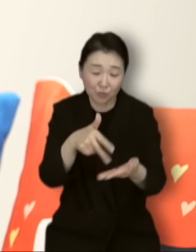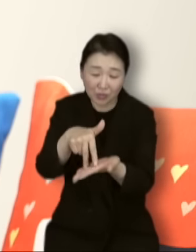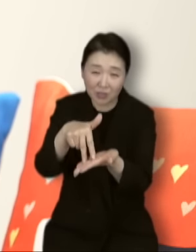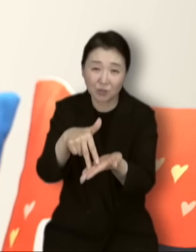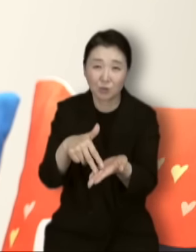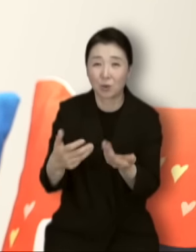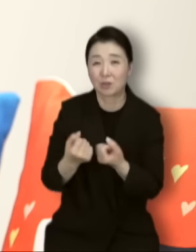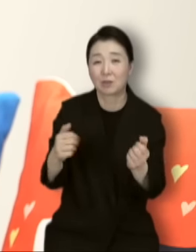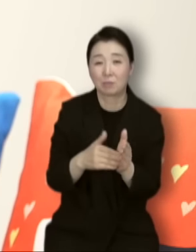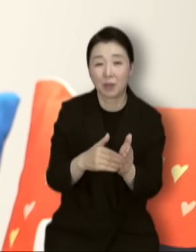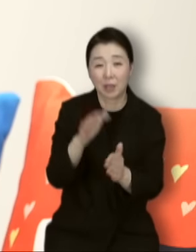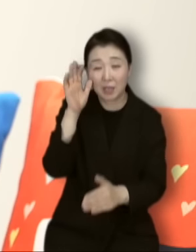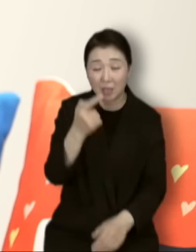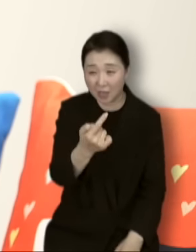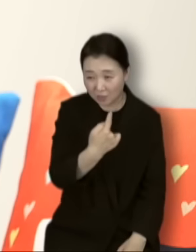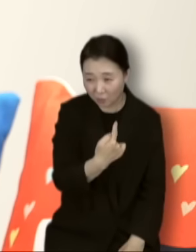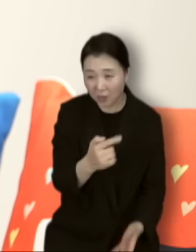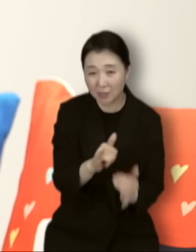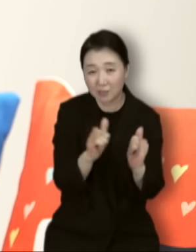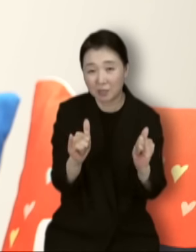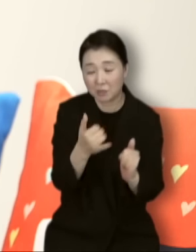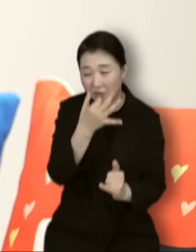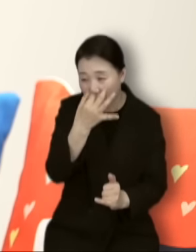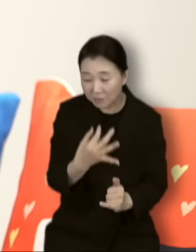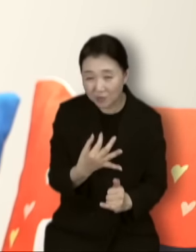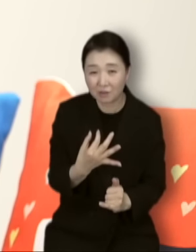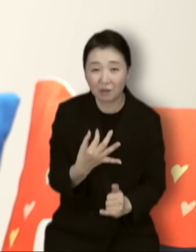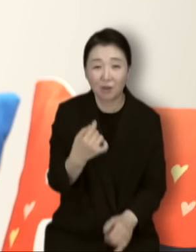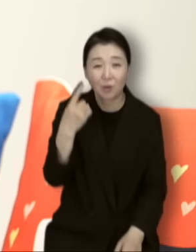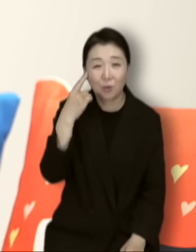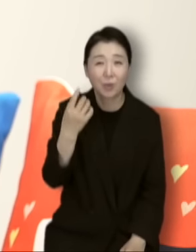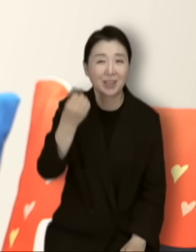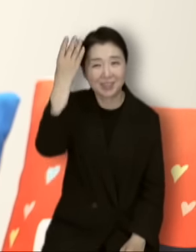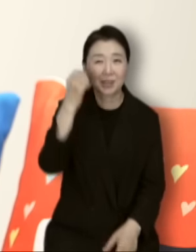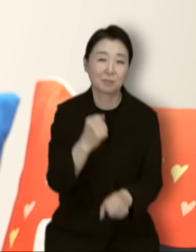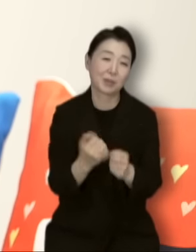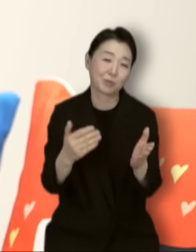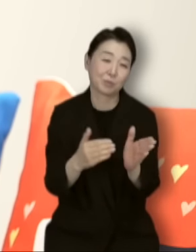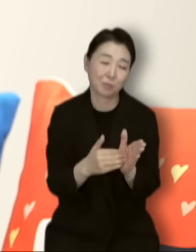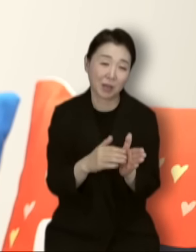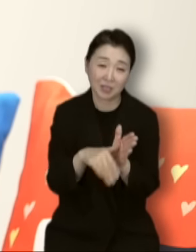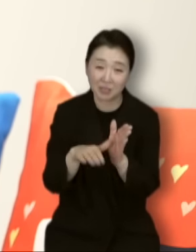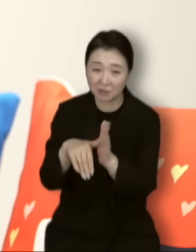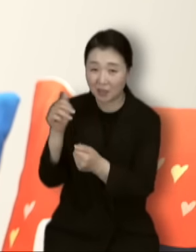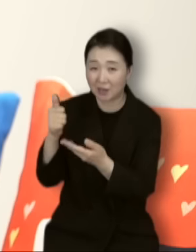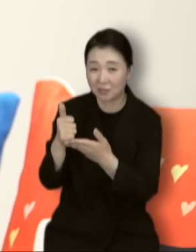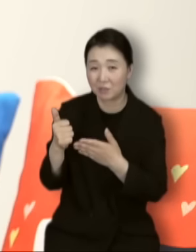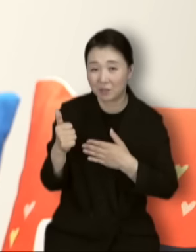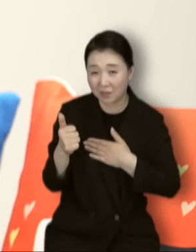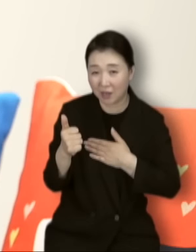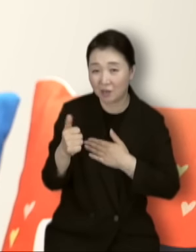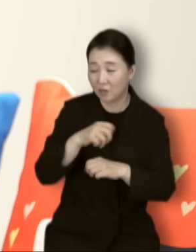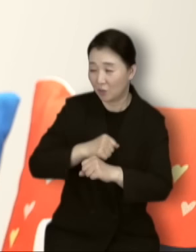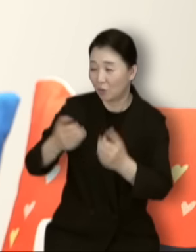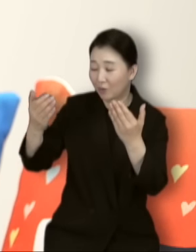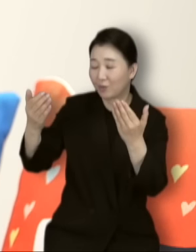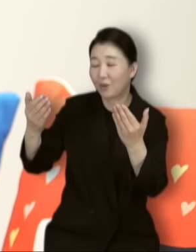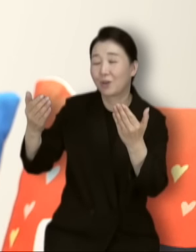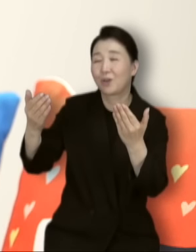어를 두고요 또 강아지가 옴으로 해서 그 사람들과의 힘든 거를 또 잊게 하셨고요 때때마다 하나님이